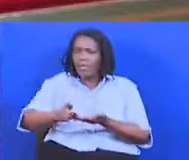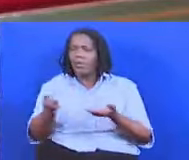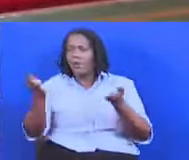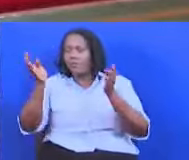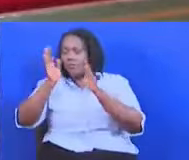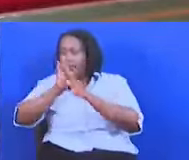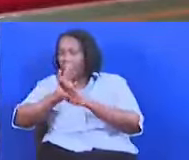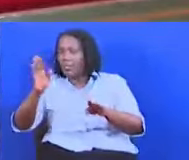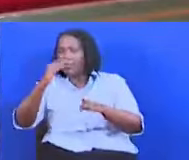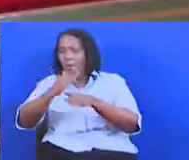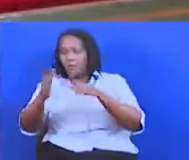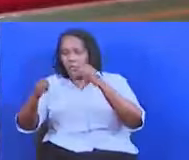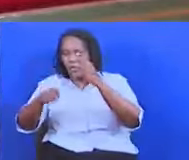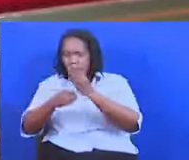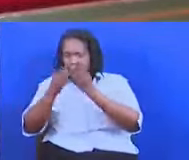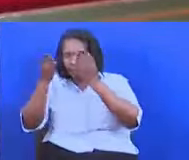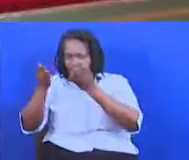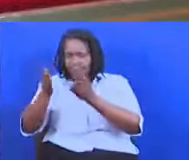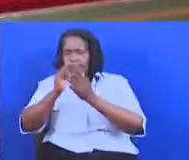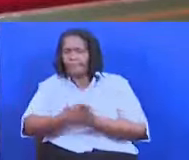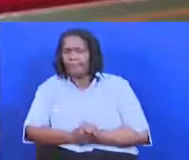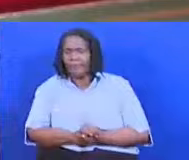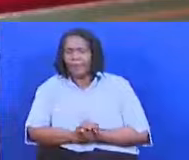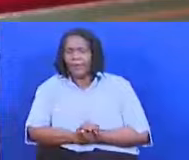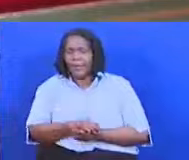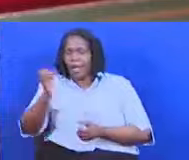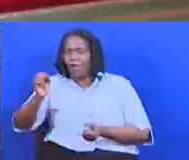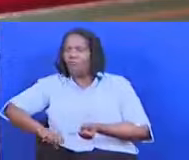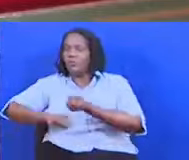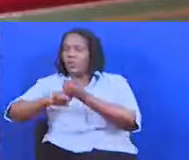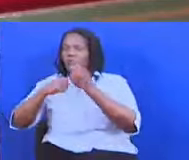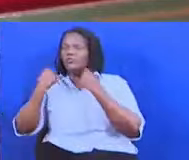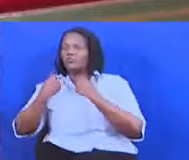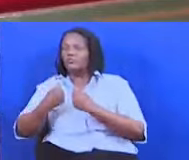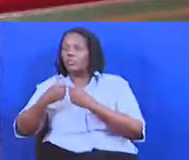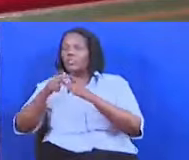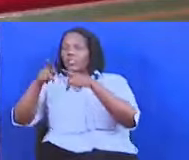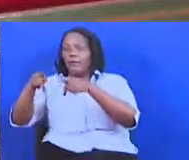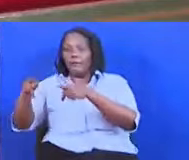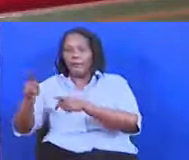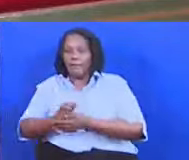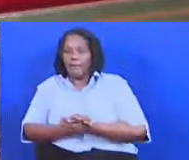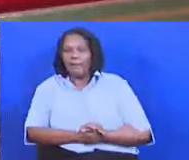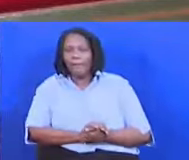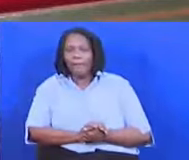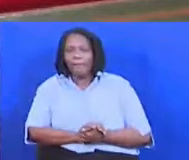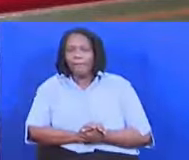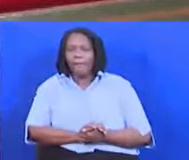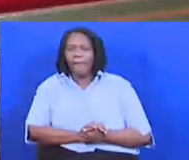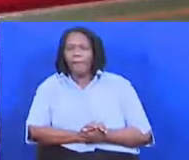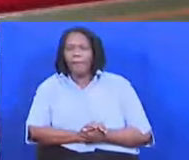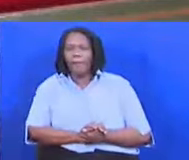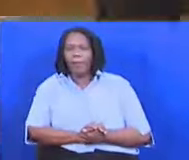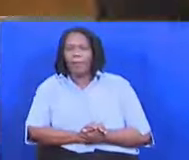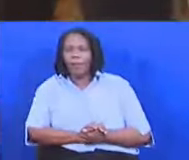ujenzi wa shule hizo unakamilishwa na kuunga mkono jitihada za wananchi.